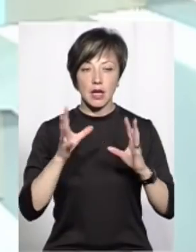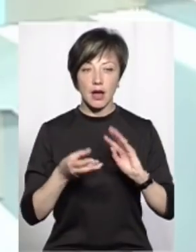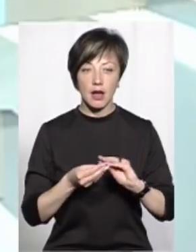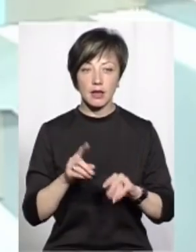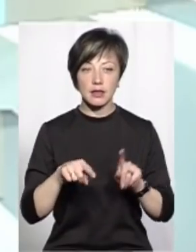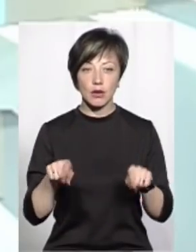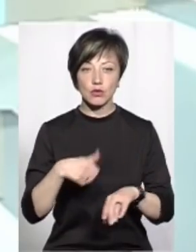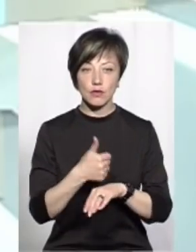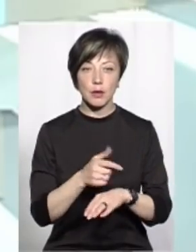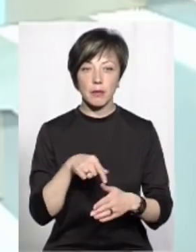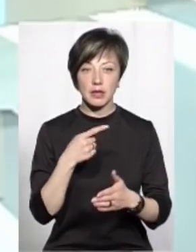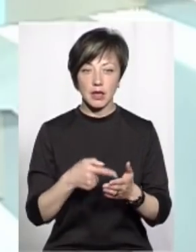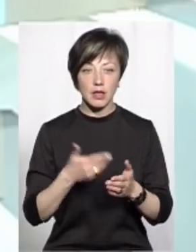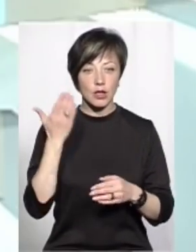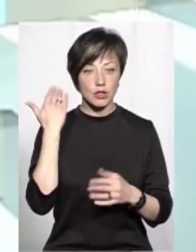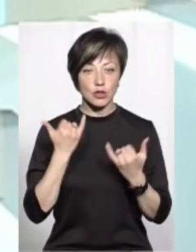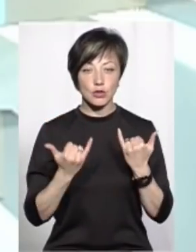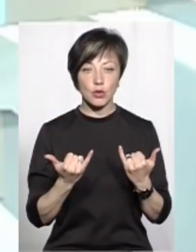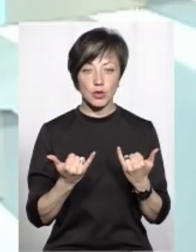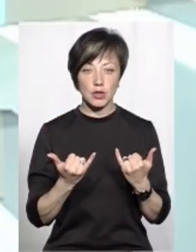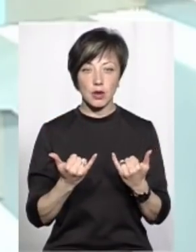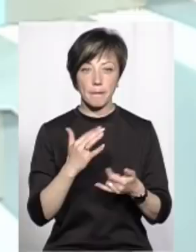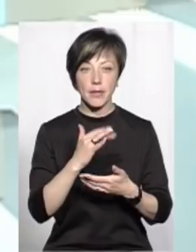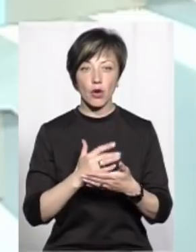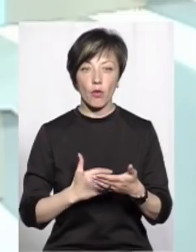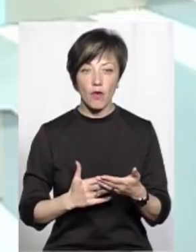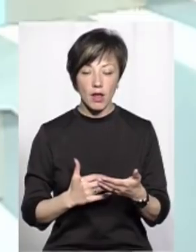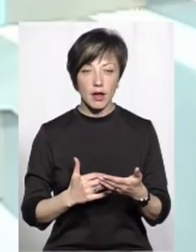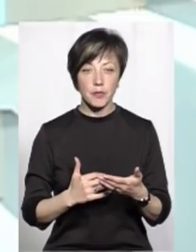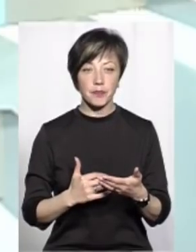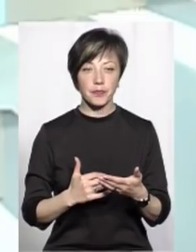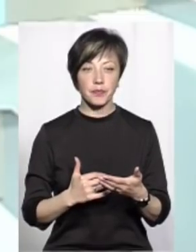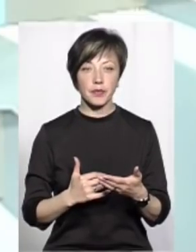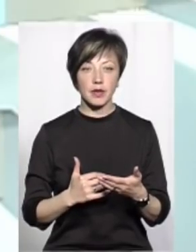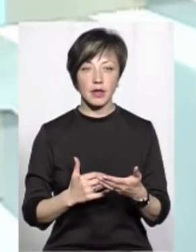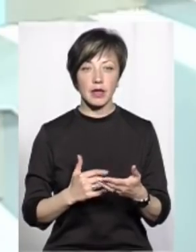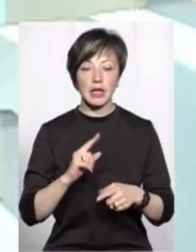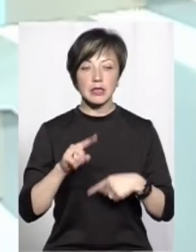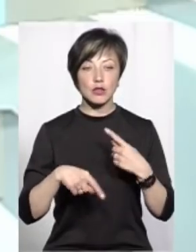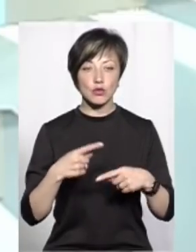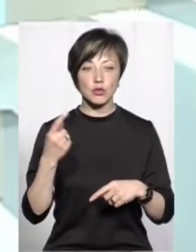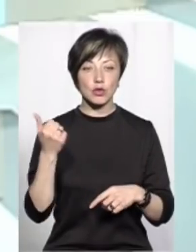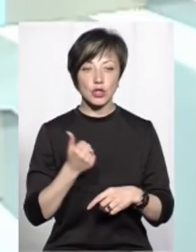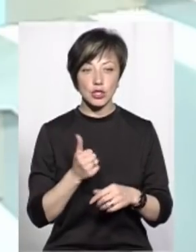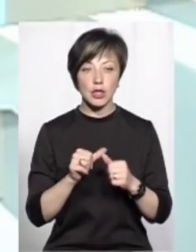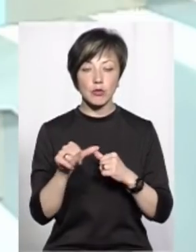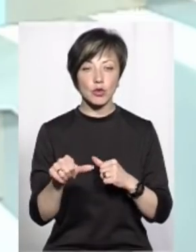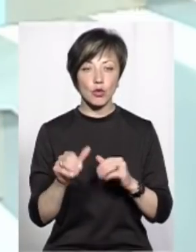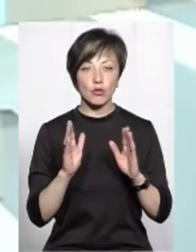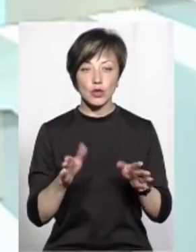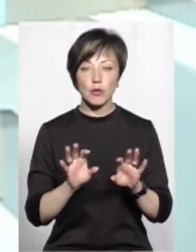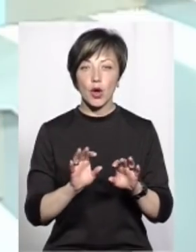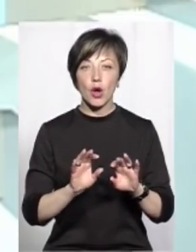деякі основні питання, які я вже раніше сьогодні перерахувала. З наступного тижня ми, крім того, що